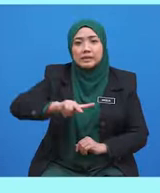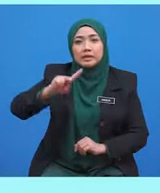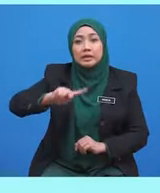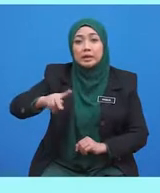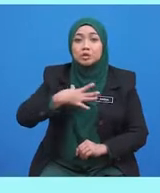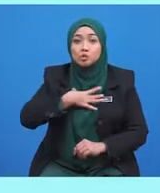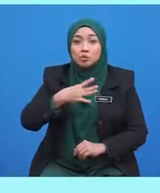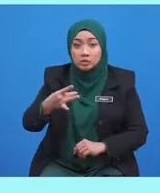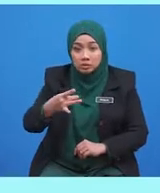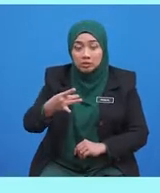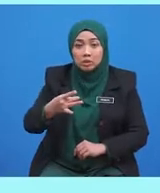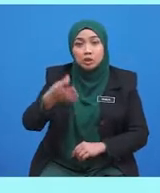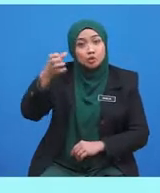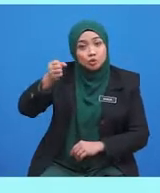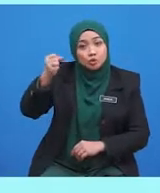berperisa.